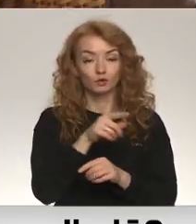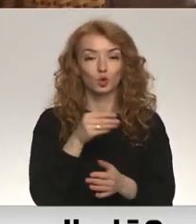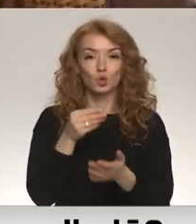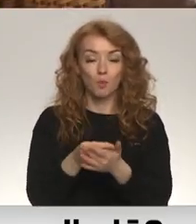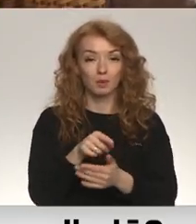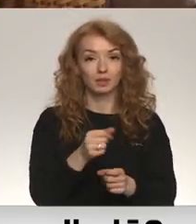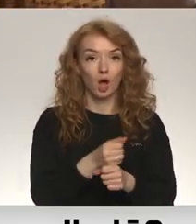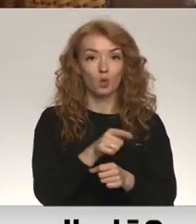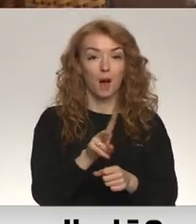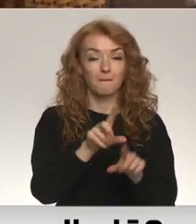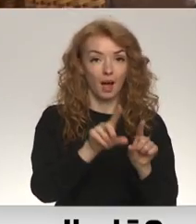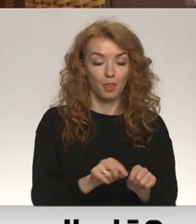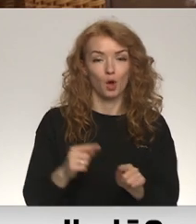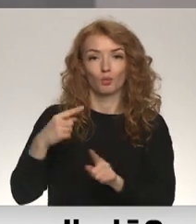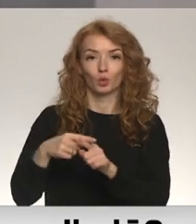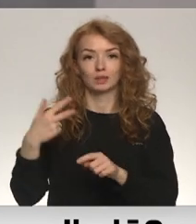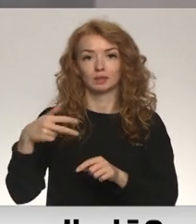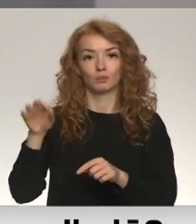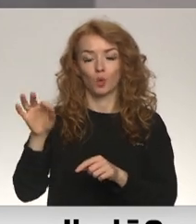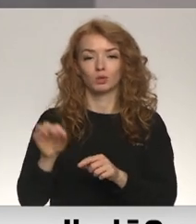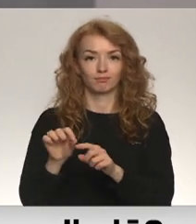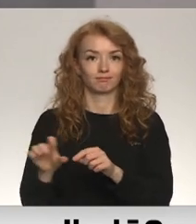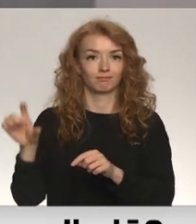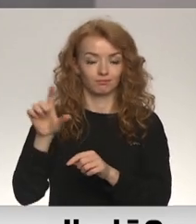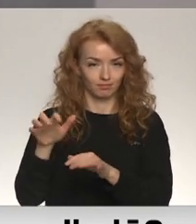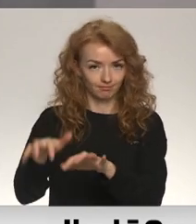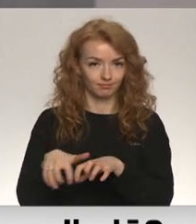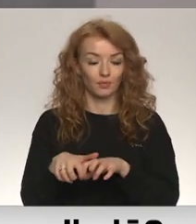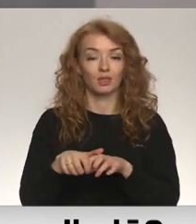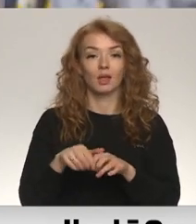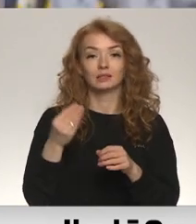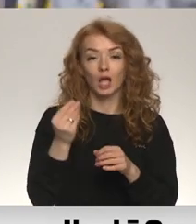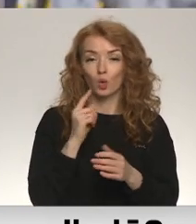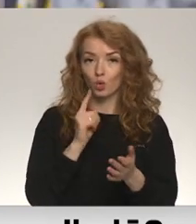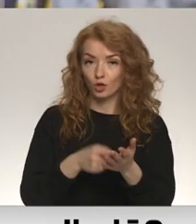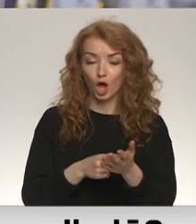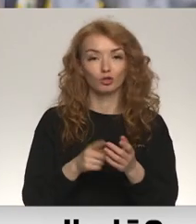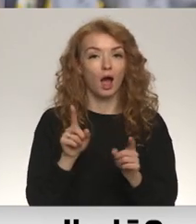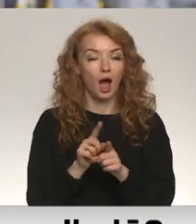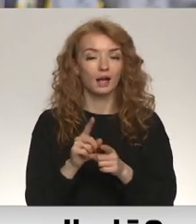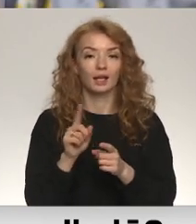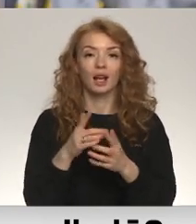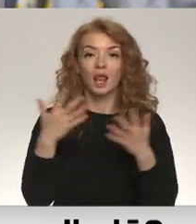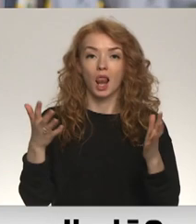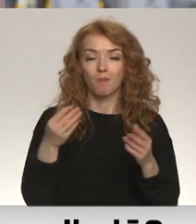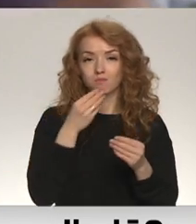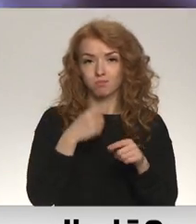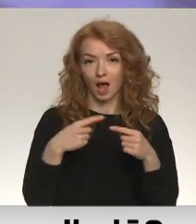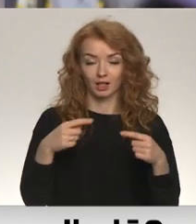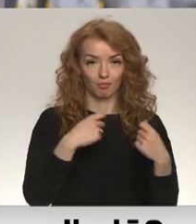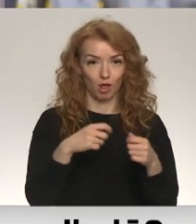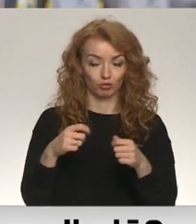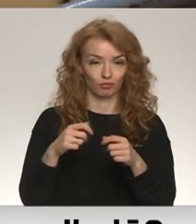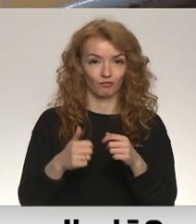ir atlaide, bet arī to, kam ir, piemēram, 30% uzcenojums. Cenu noteikšanā dažādas priekšrocības ir arī lielajiem pārtikas preču veikalu